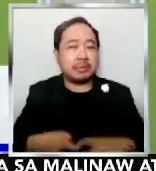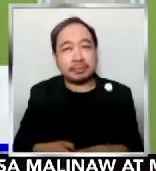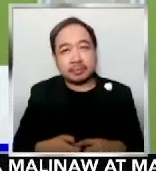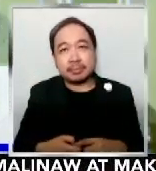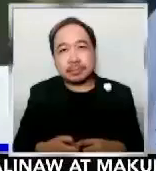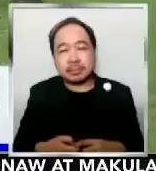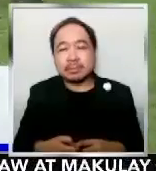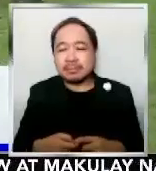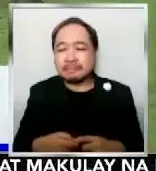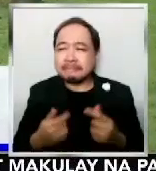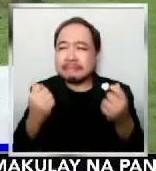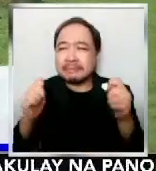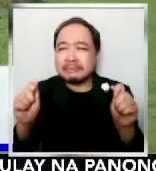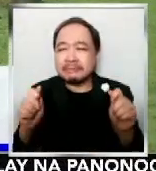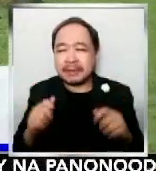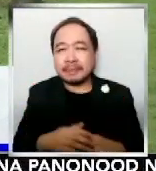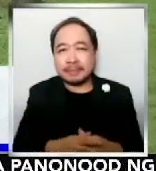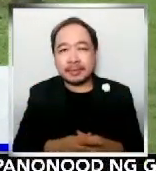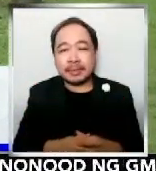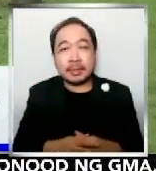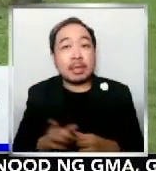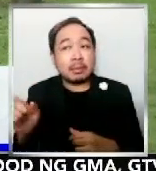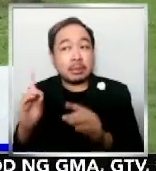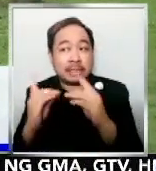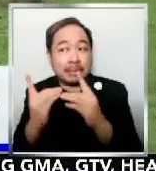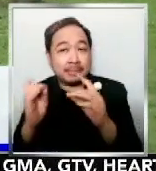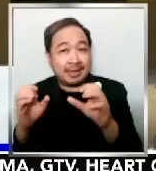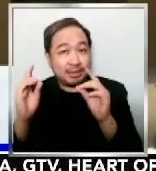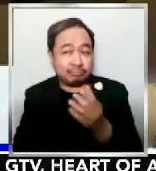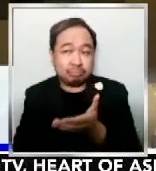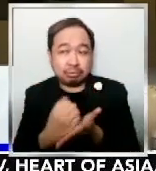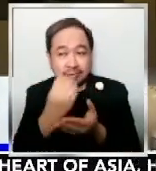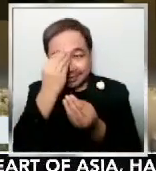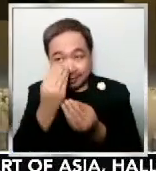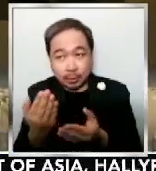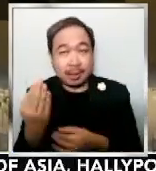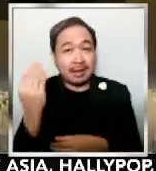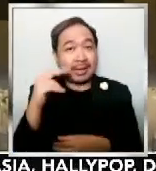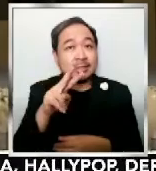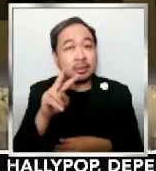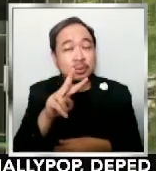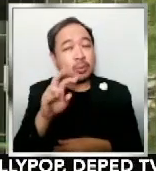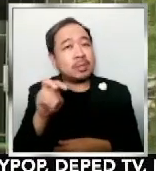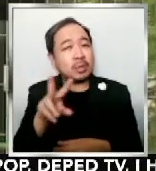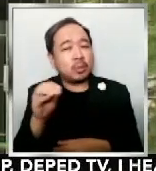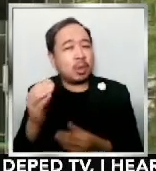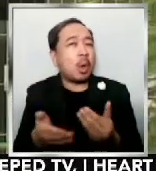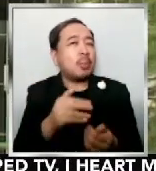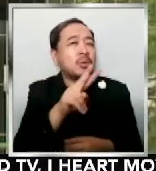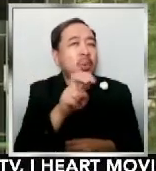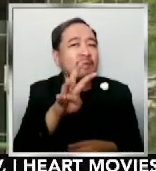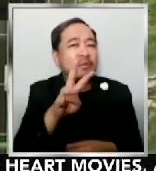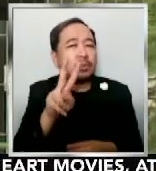Kakayanin po namin. Sa datos ng Department of Education, noong 2020, mahigit 242,000 ang kailangang classroom